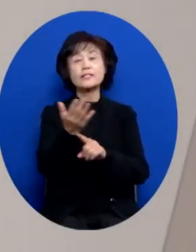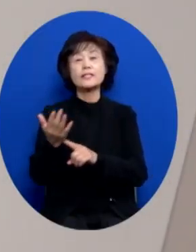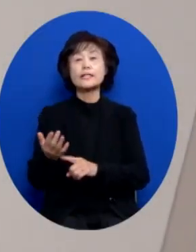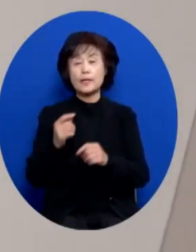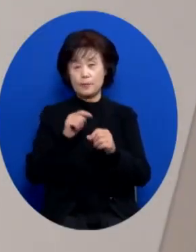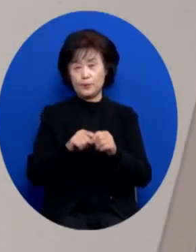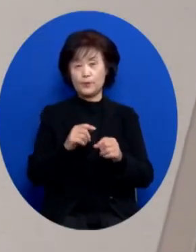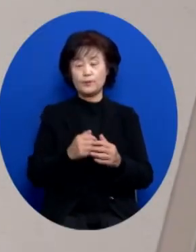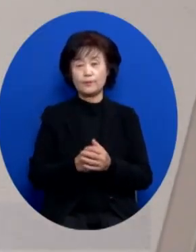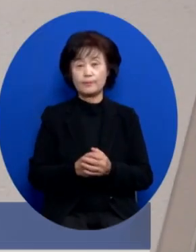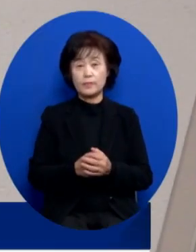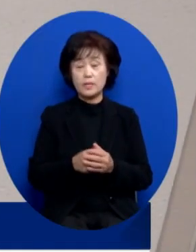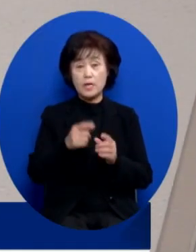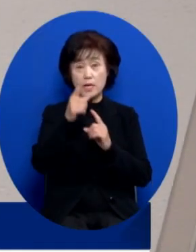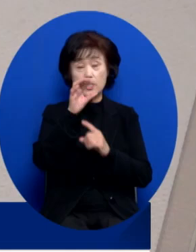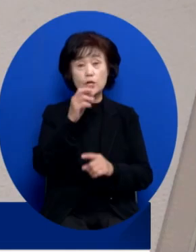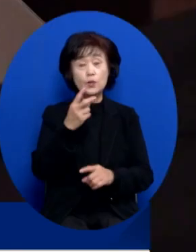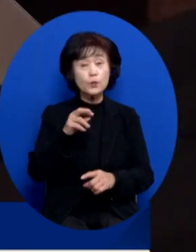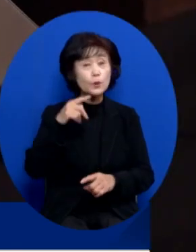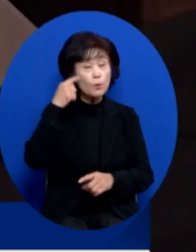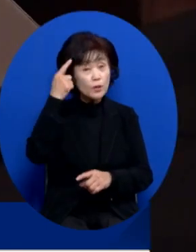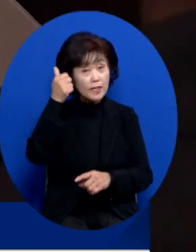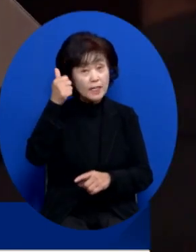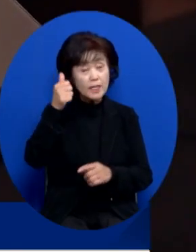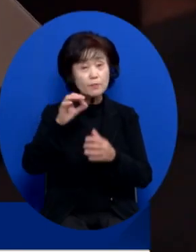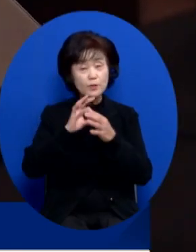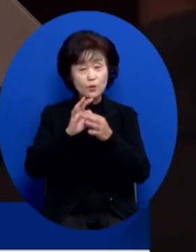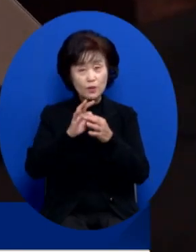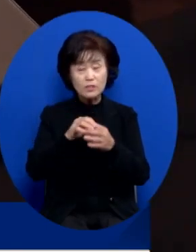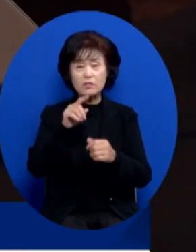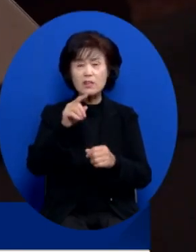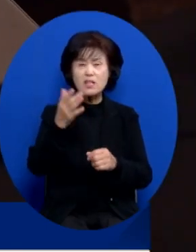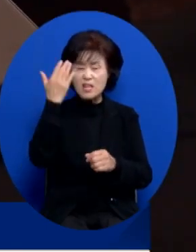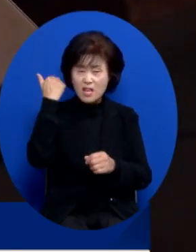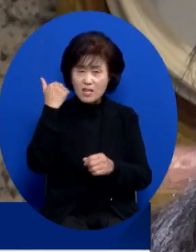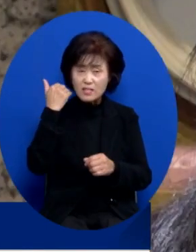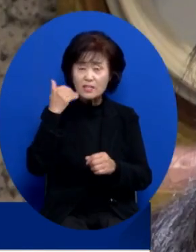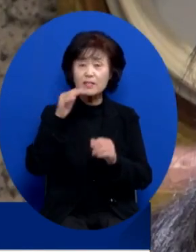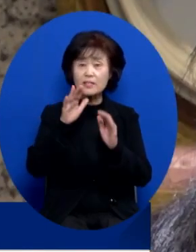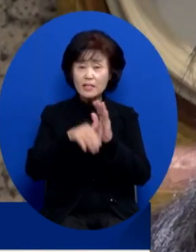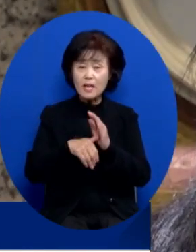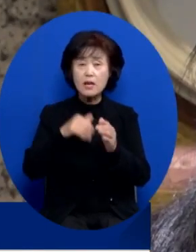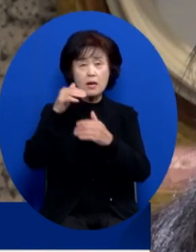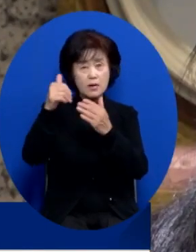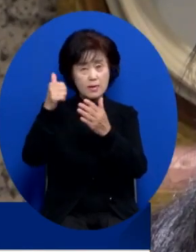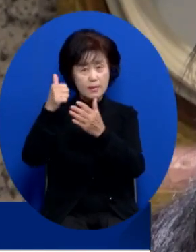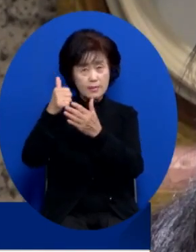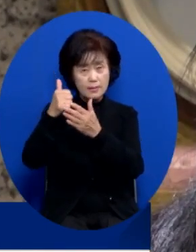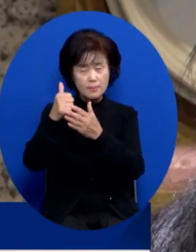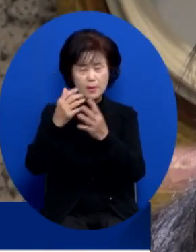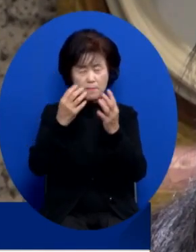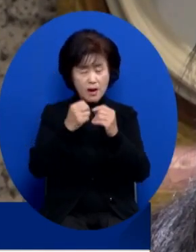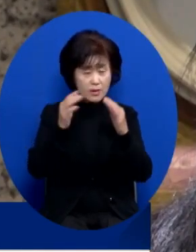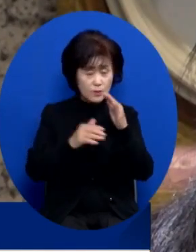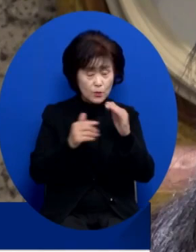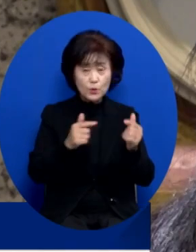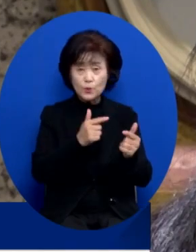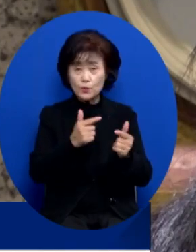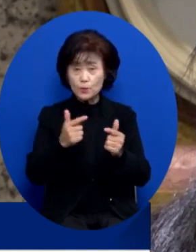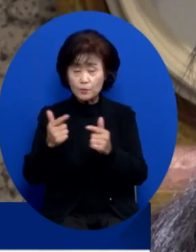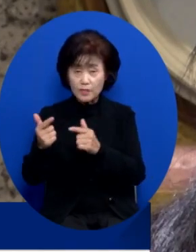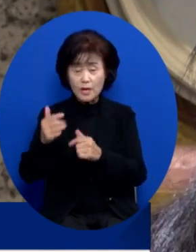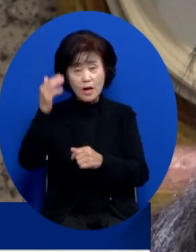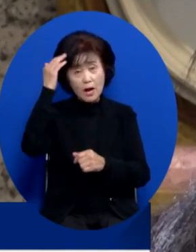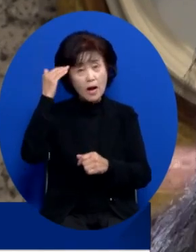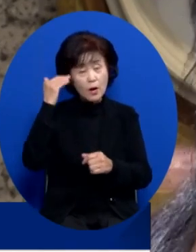위해서입니다. 이용도 목사님을 통해서 그 당시에 그 하나님께서 많은 성도님들에게